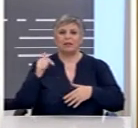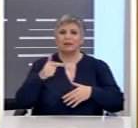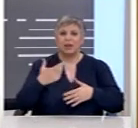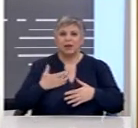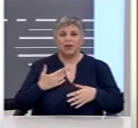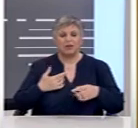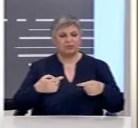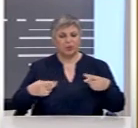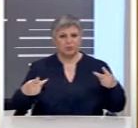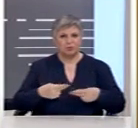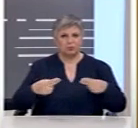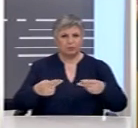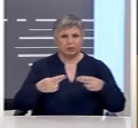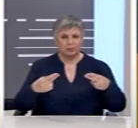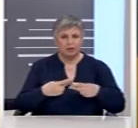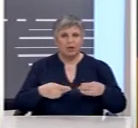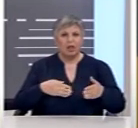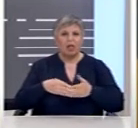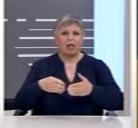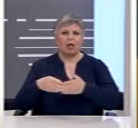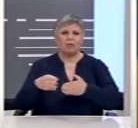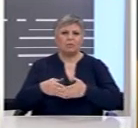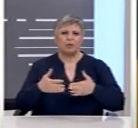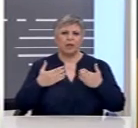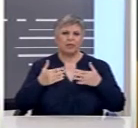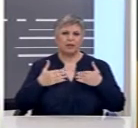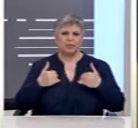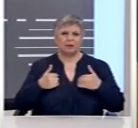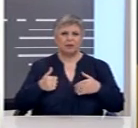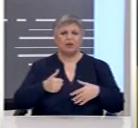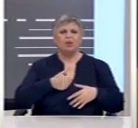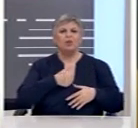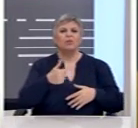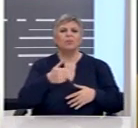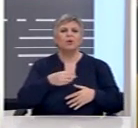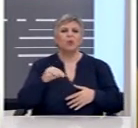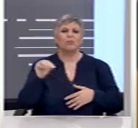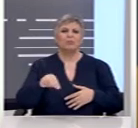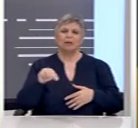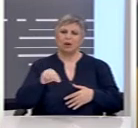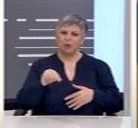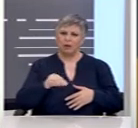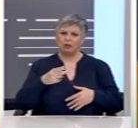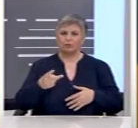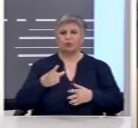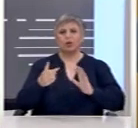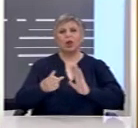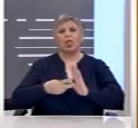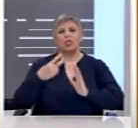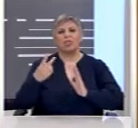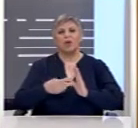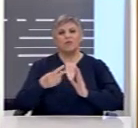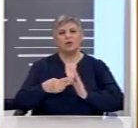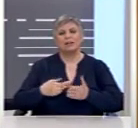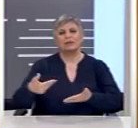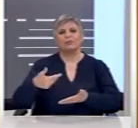την διαδικασία, πέραν αυτού που είπε προηγούμενο ο κ. Μιχαλολιάκος, που κάναν δύο φορές αίτηση, αλλά πέραν αυτού δεν ούτε αυτή